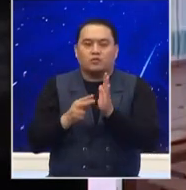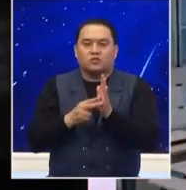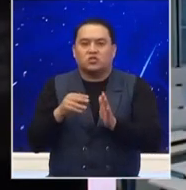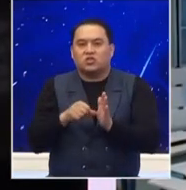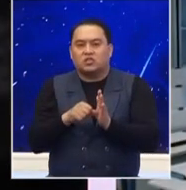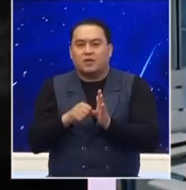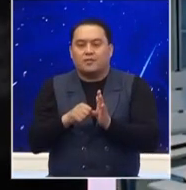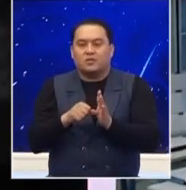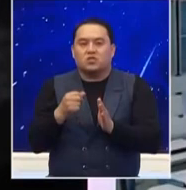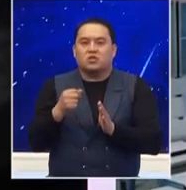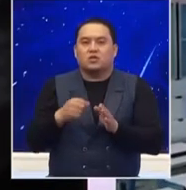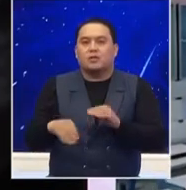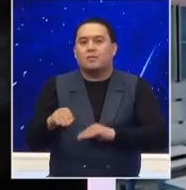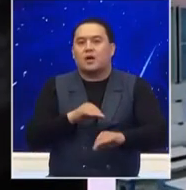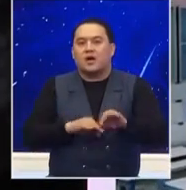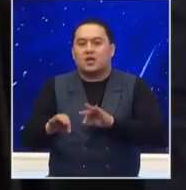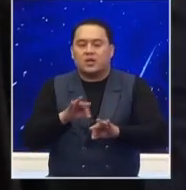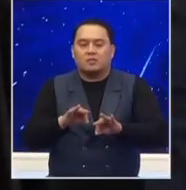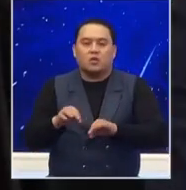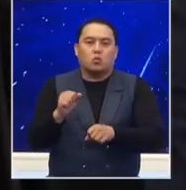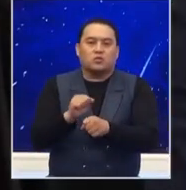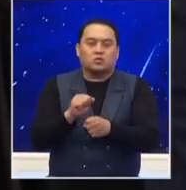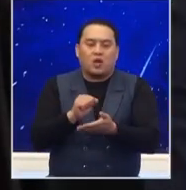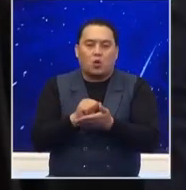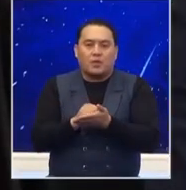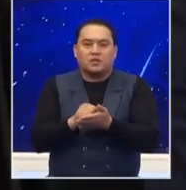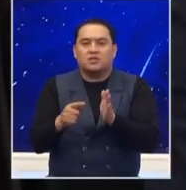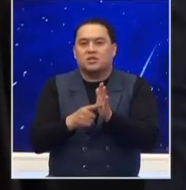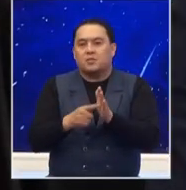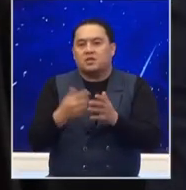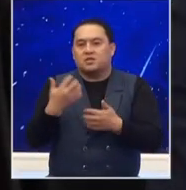тенге. На разработку ПСД по капитальному ремонту 7